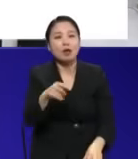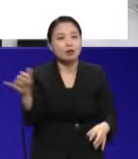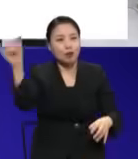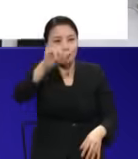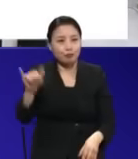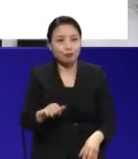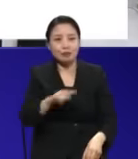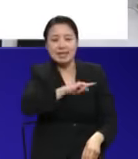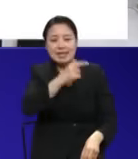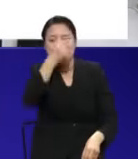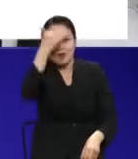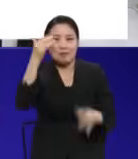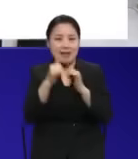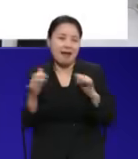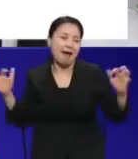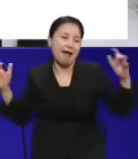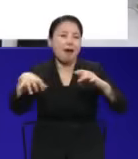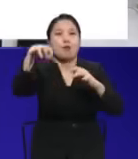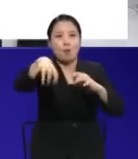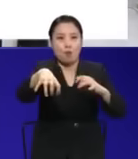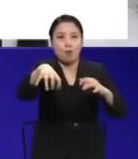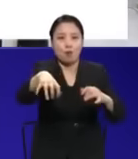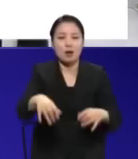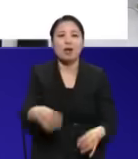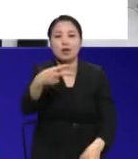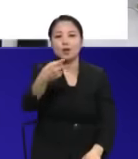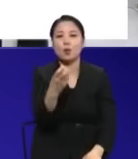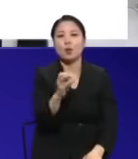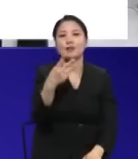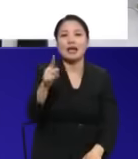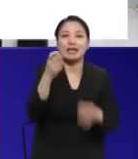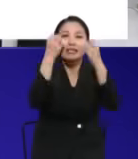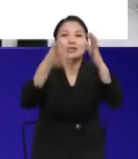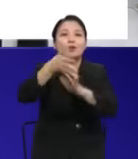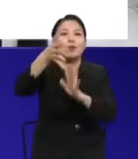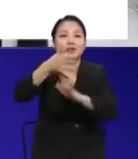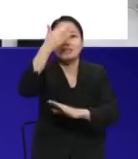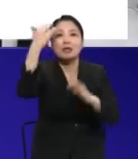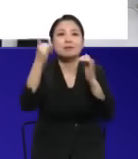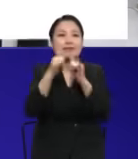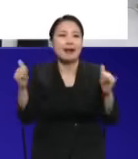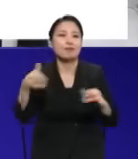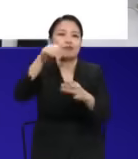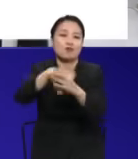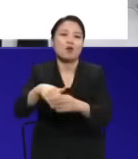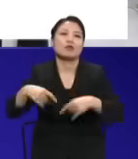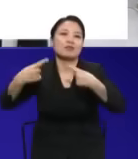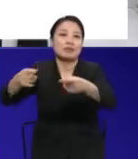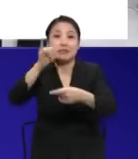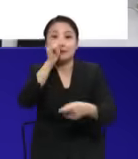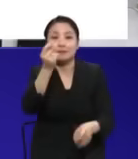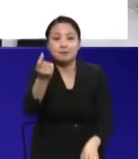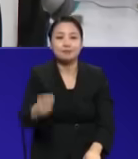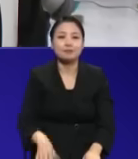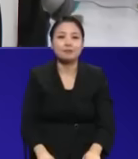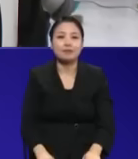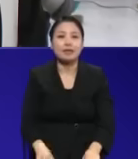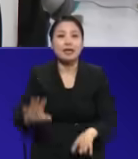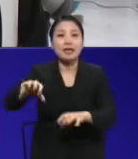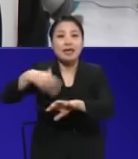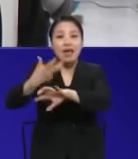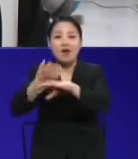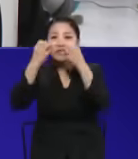전국에서 가장 젊은 유권자들이 모인 동탄 신도시의 젊은 유권자들이 투표를 했다고 볼 수 있습니다.